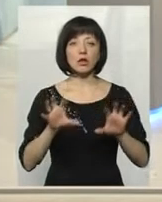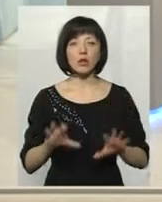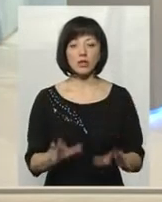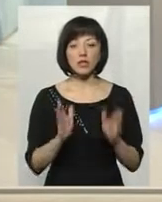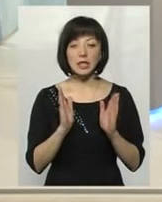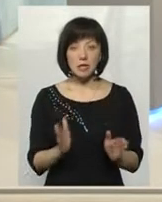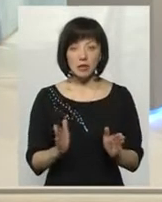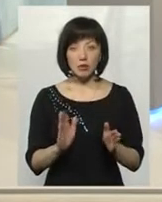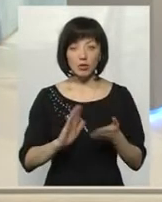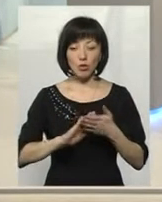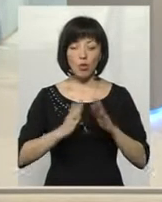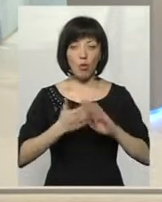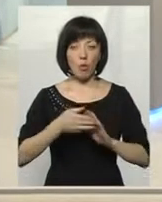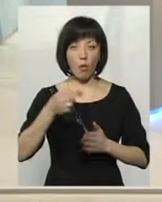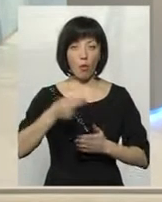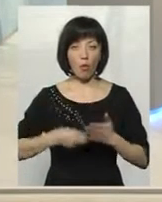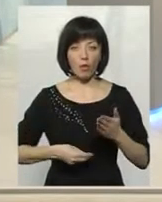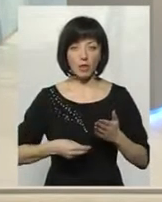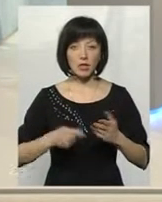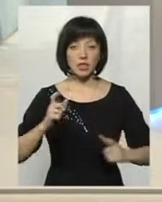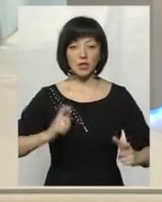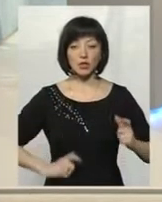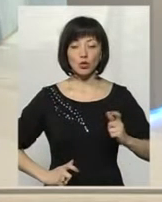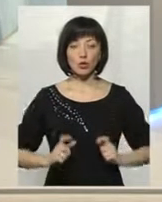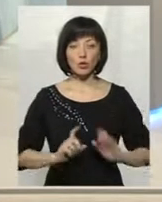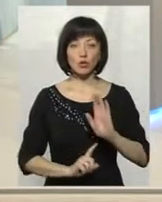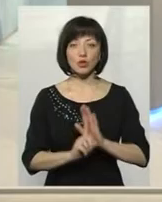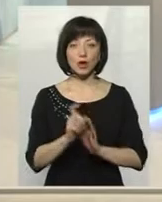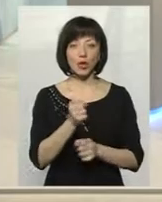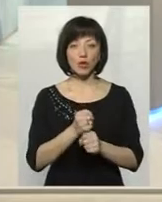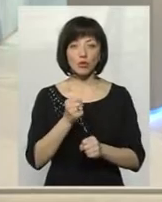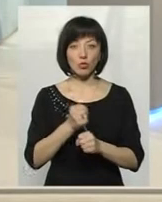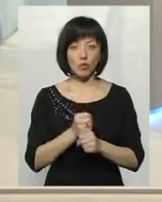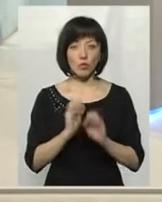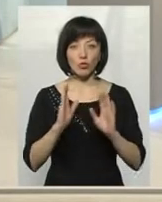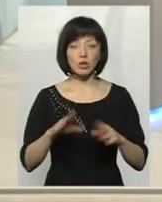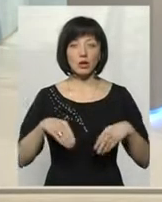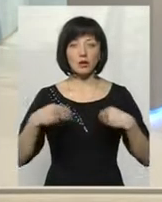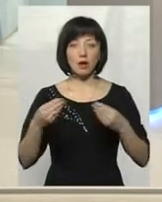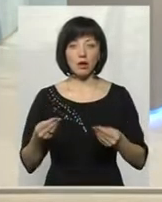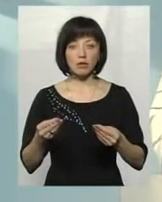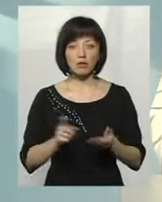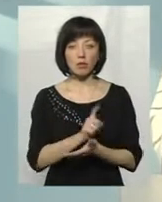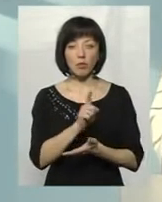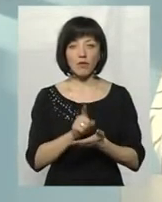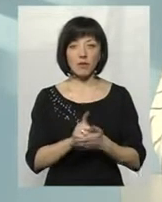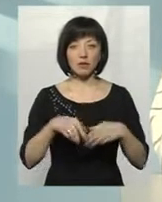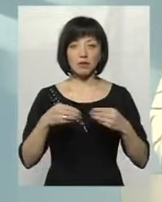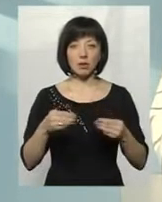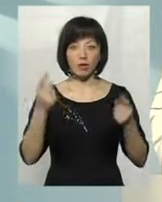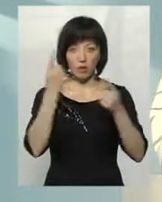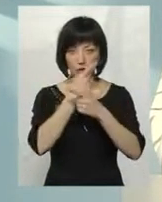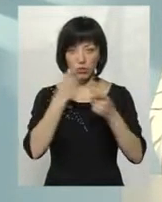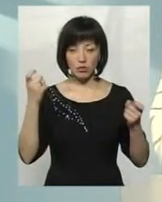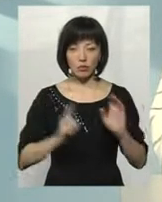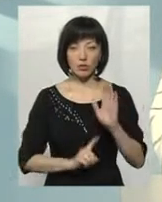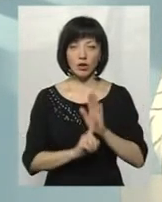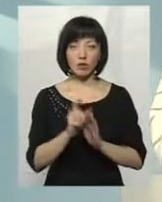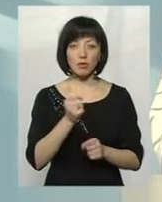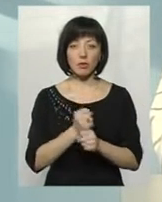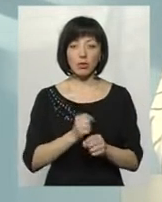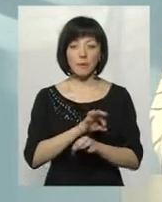тільки буде укладена угода з інститутом, який почне розробку, буде надано зобов'язані надати оголошення про початок роботи